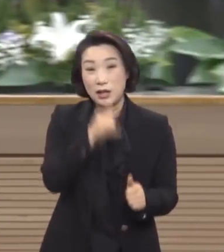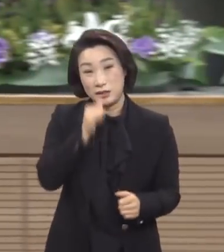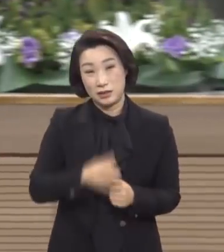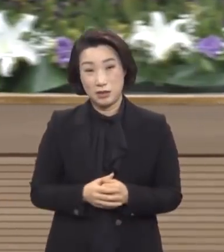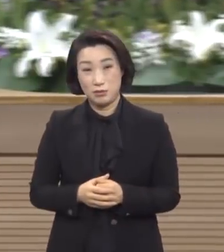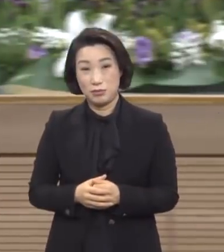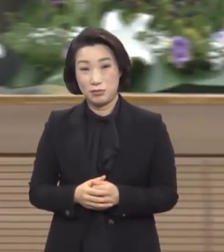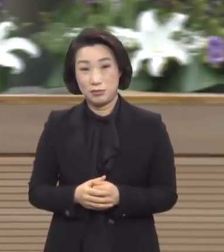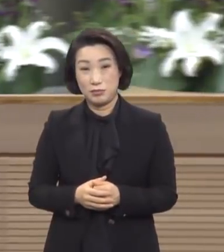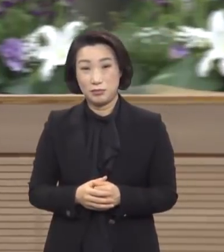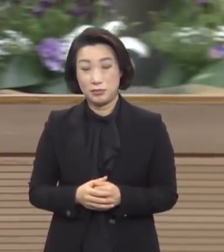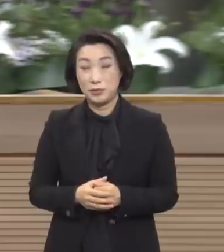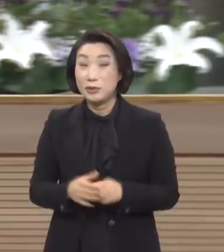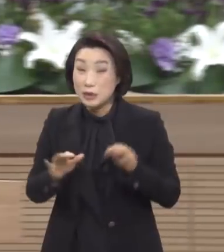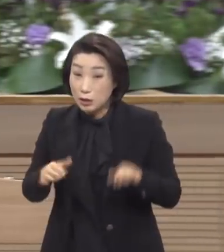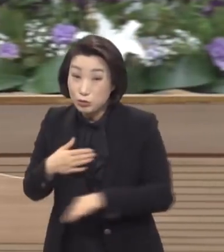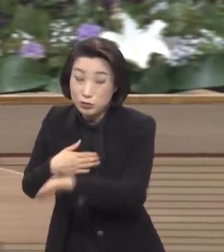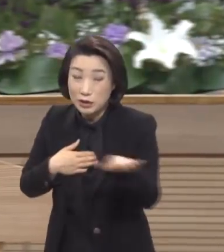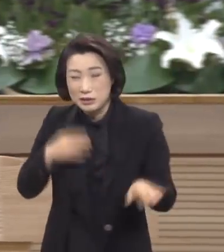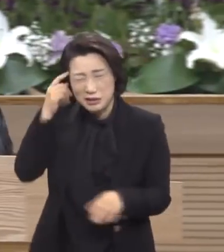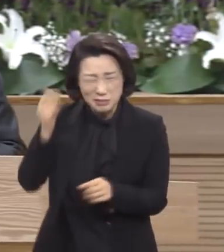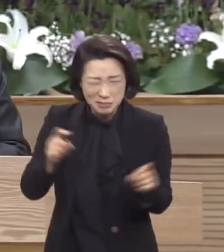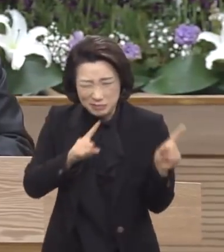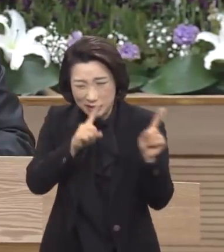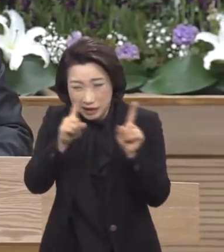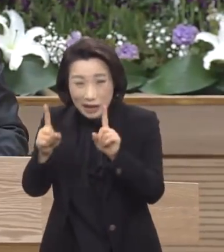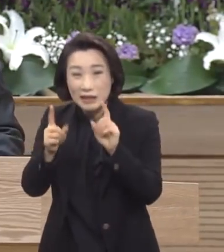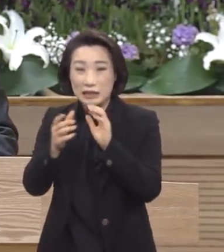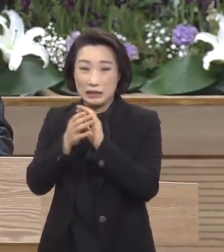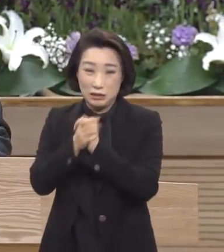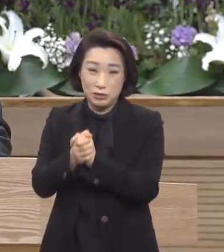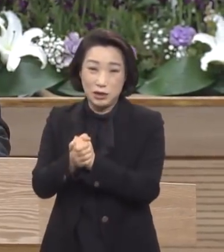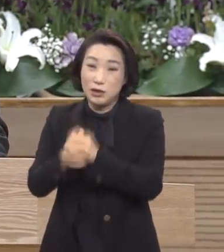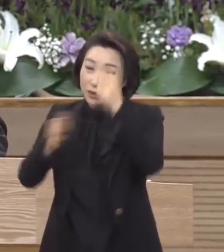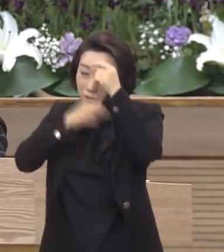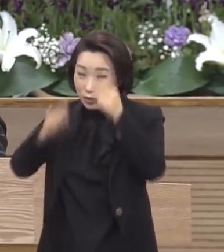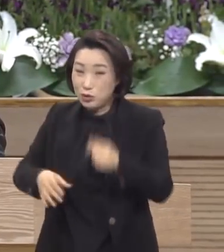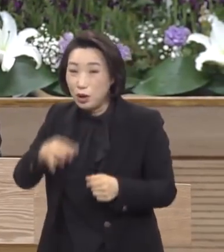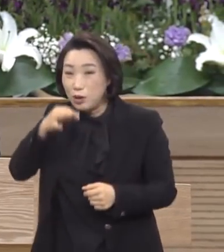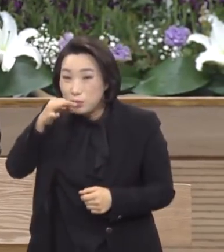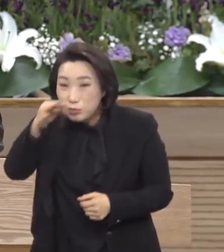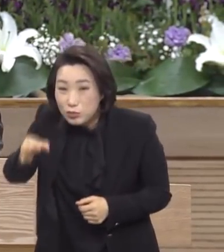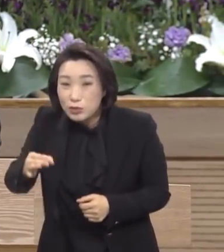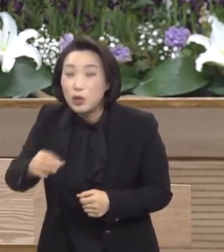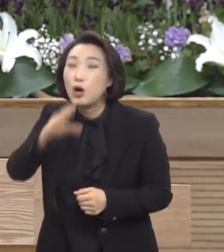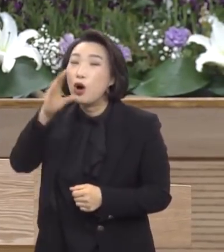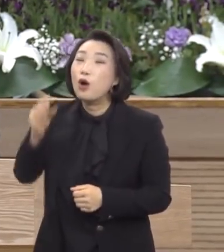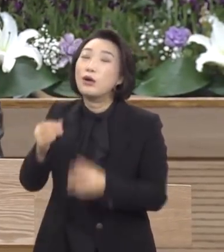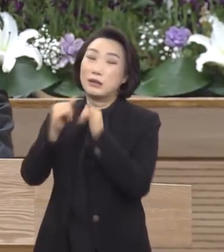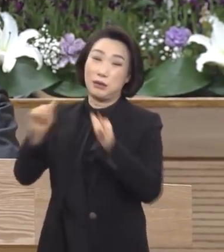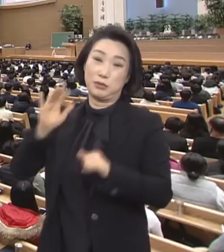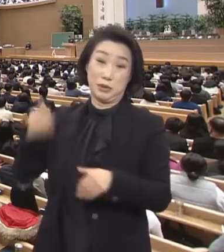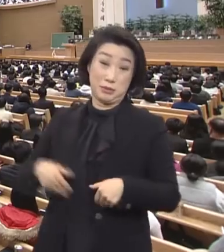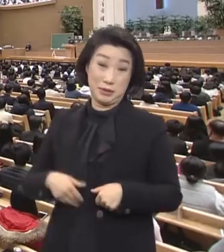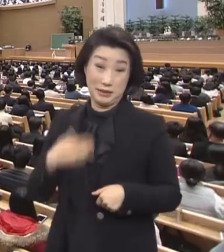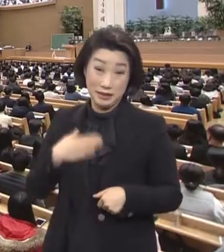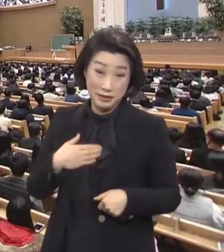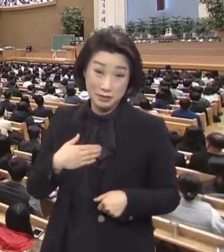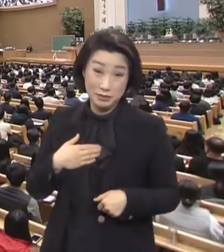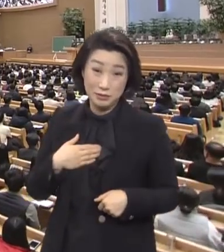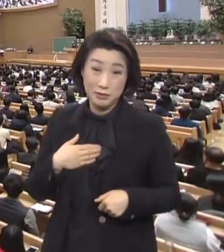거요. 우리가 정신 차려서 기도해서 성도라 불을 씌는 거룩한 자가 되라 이 말이요.